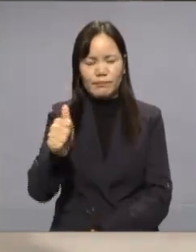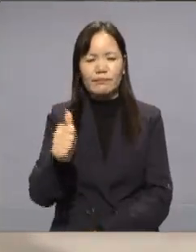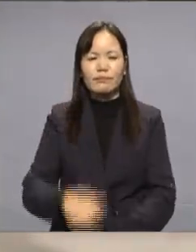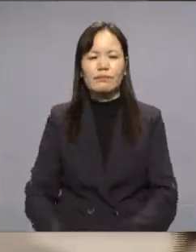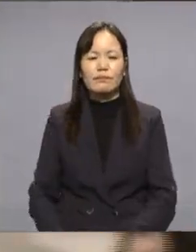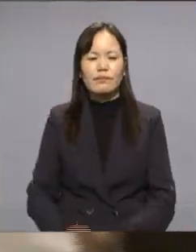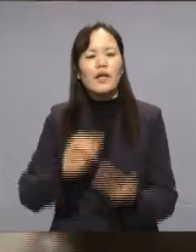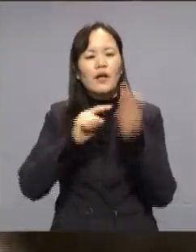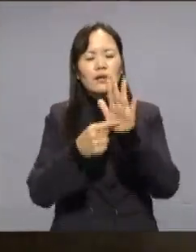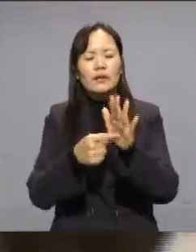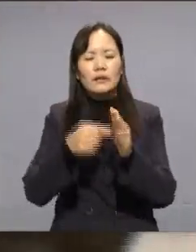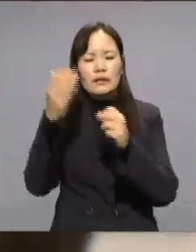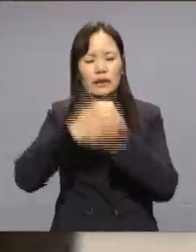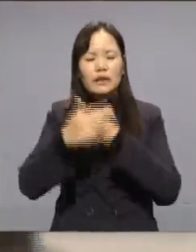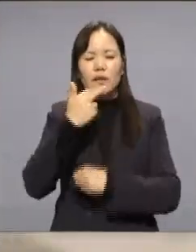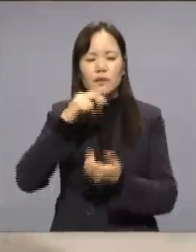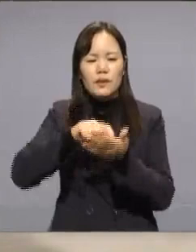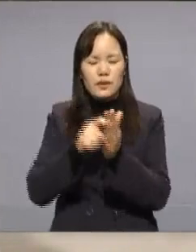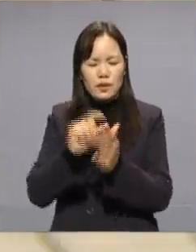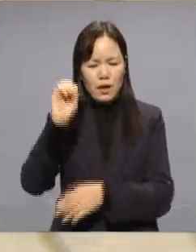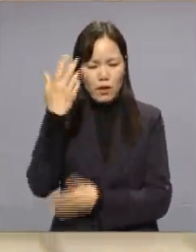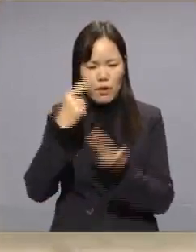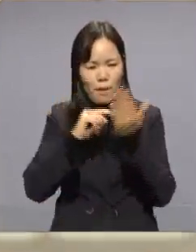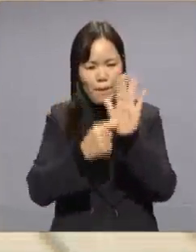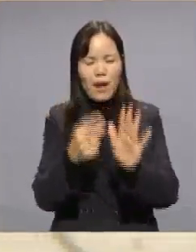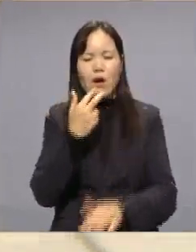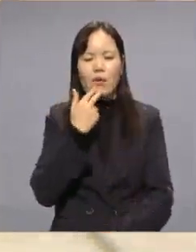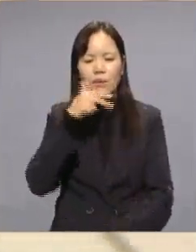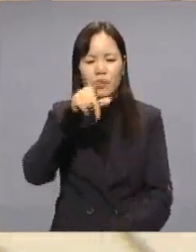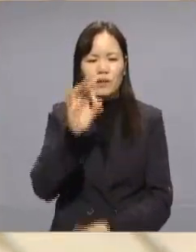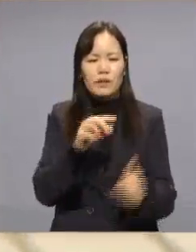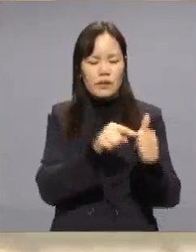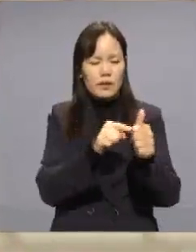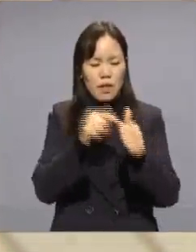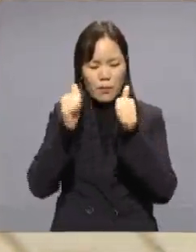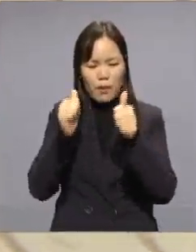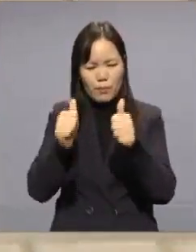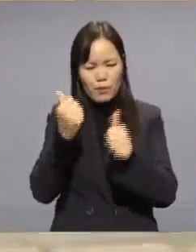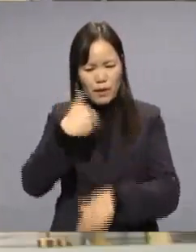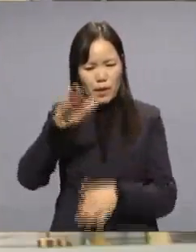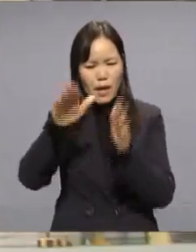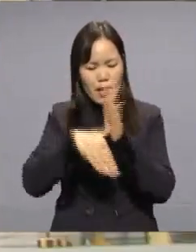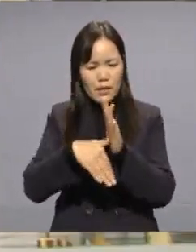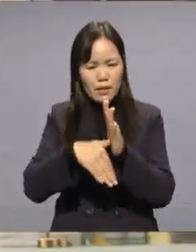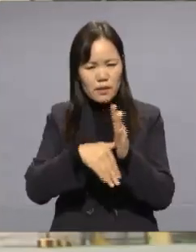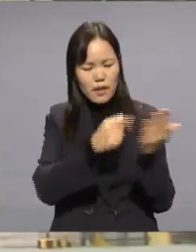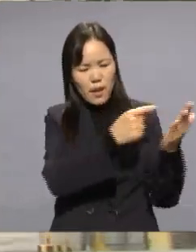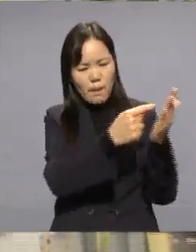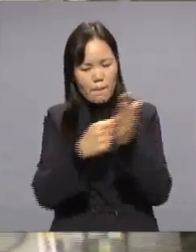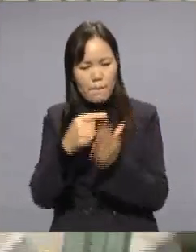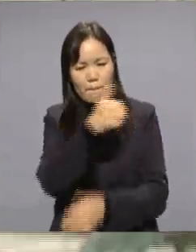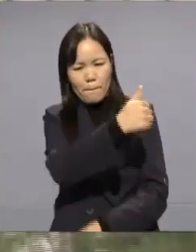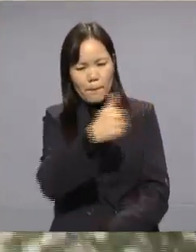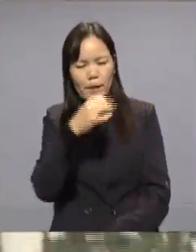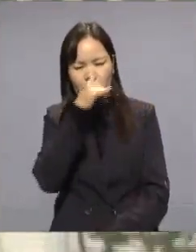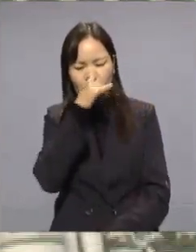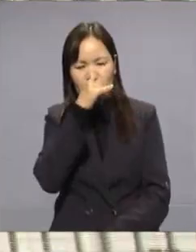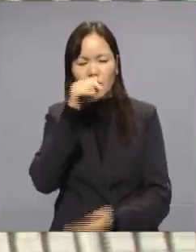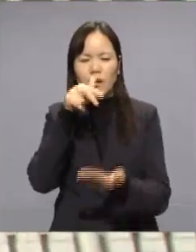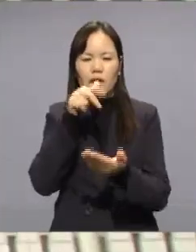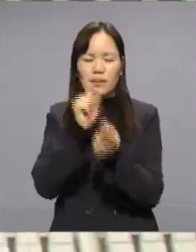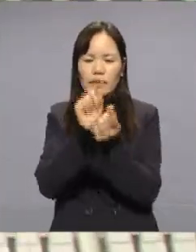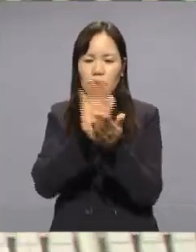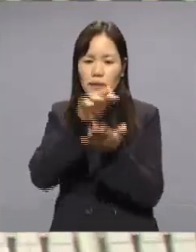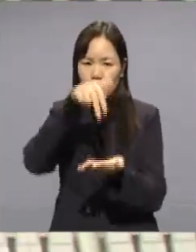최근 사진이 없을 정도로 언론 노출이 적은 정 실장이 법원에 출석하면서 모습을 드러낼 예정인데 직접 입장을